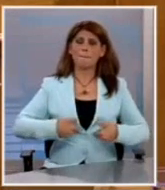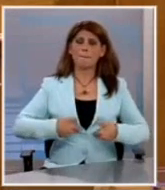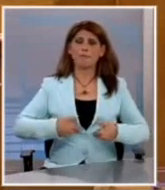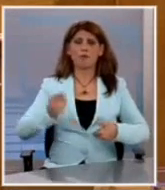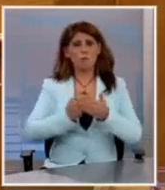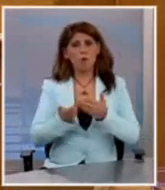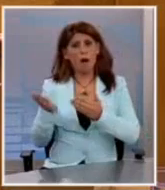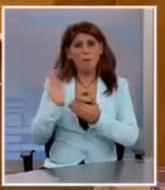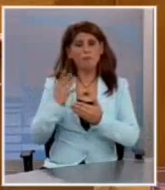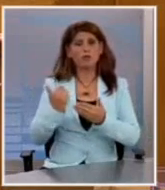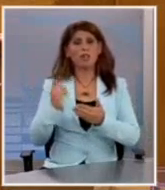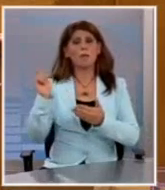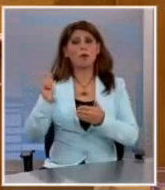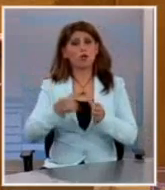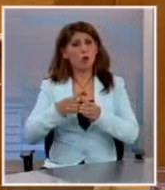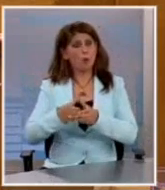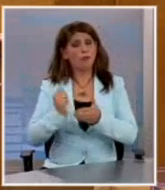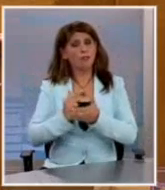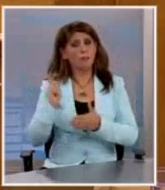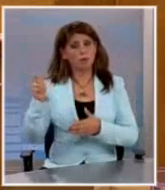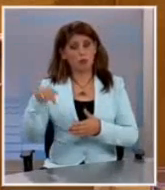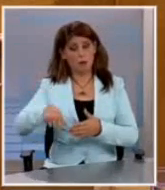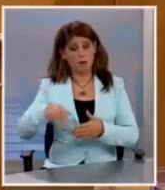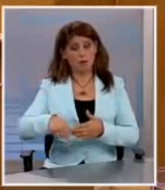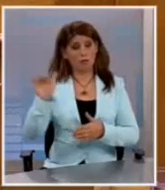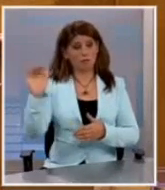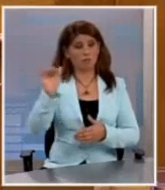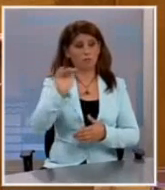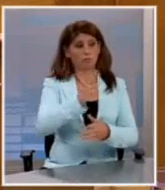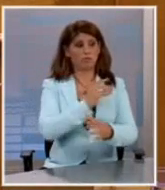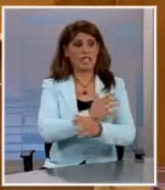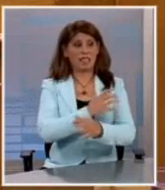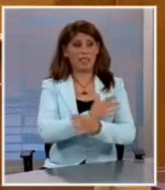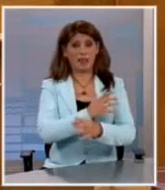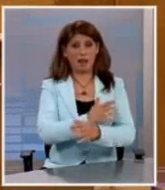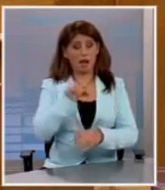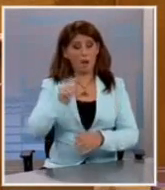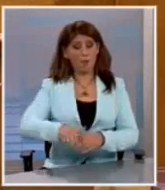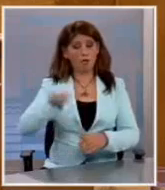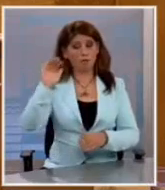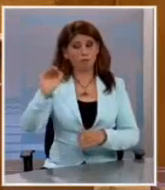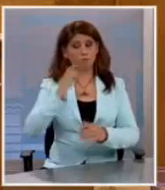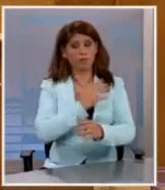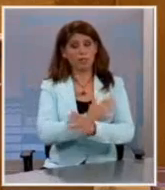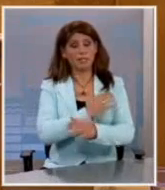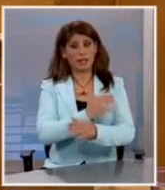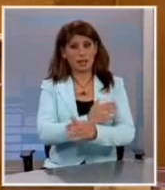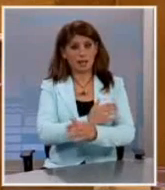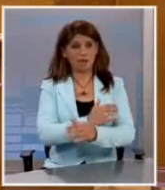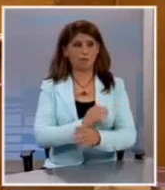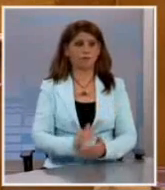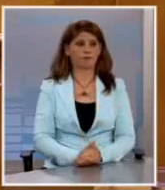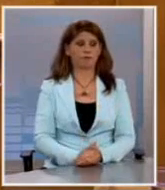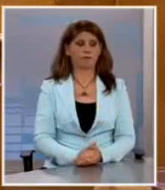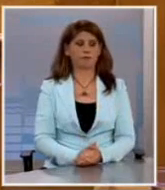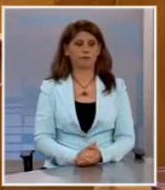και πολιτικοί. Και καλό από εδώ τον εισαγγελέα. Κύριε Αμυρά, ησυχία παρακαλώ. Και καλό από εδώ τον εισαγγελέα να